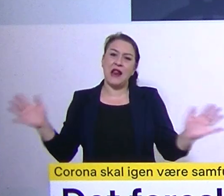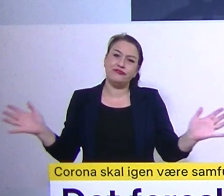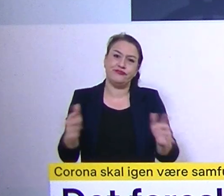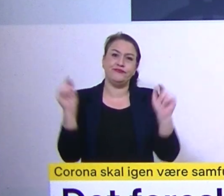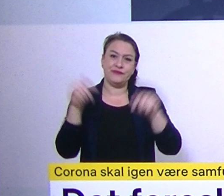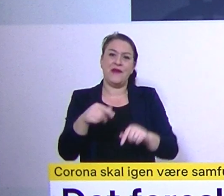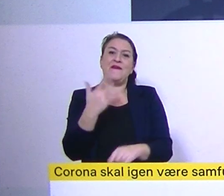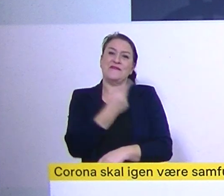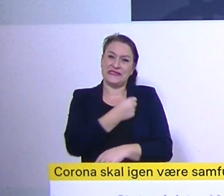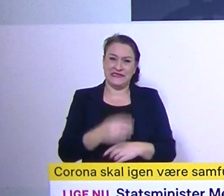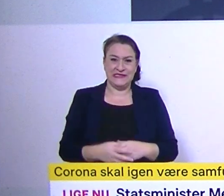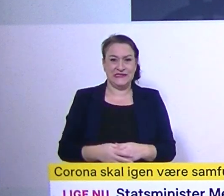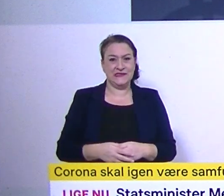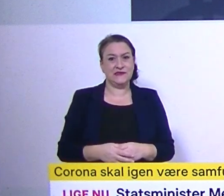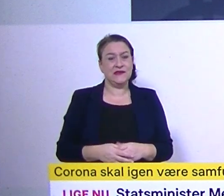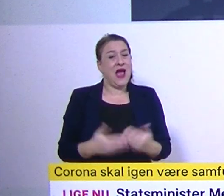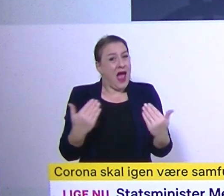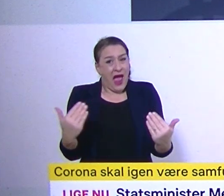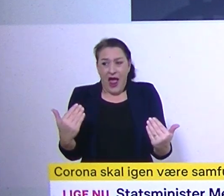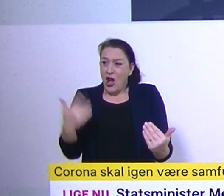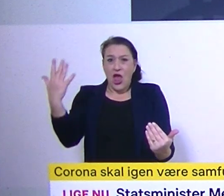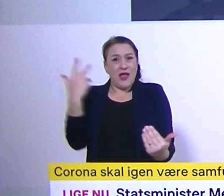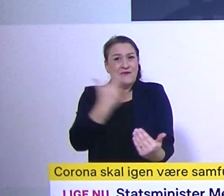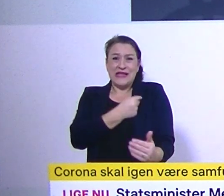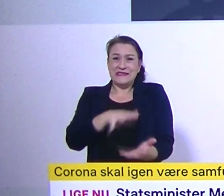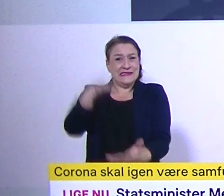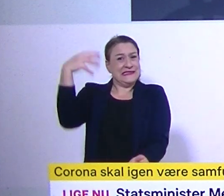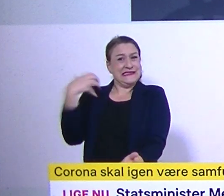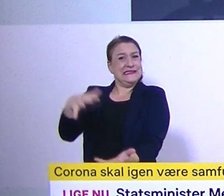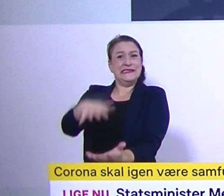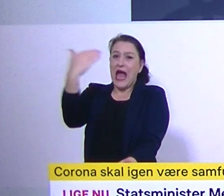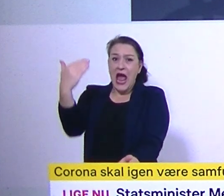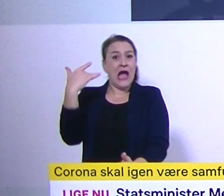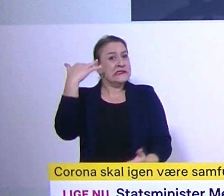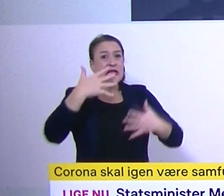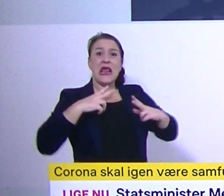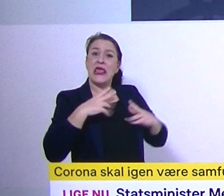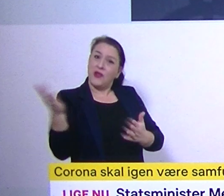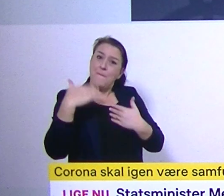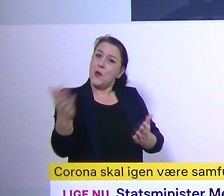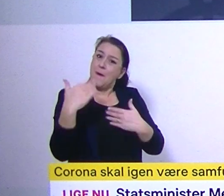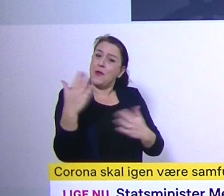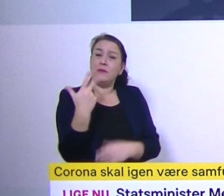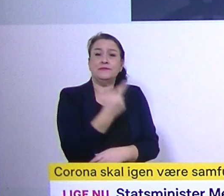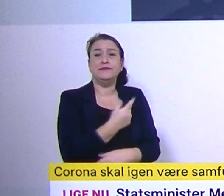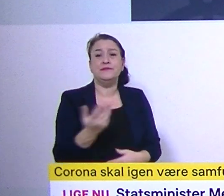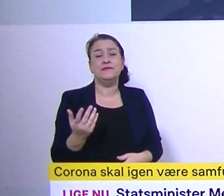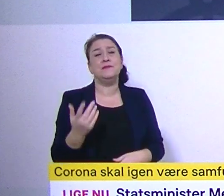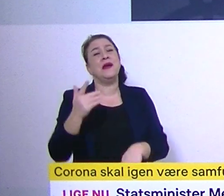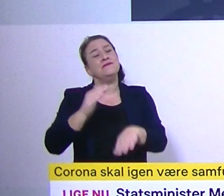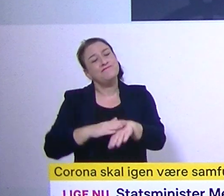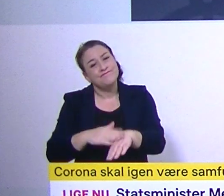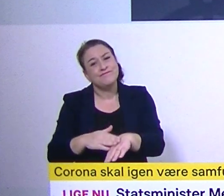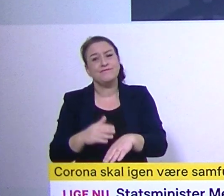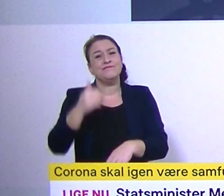Der er vacciner. Der er ledige tider til at blive vaccineret. Og det kan ikke siges tydeligt nok. I,